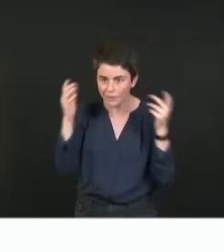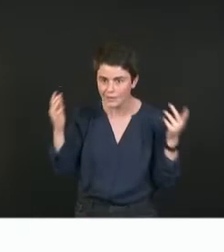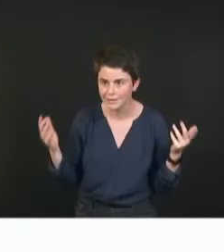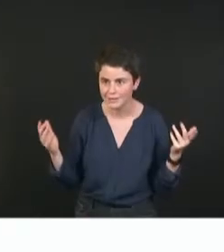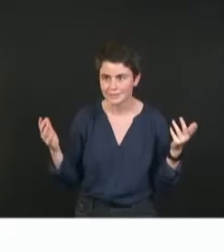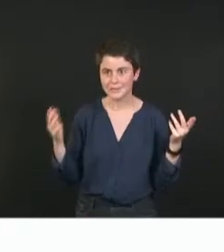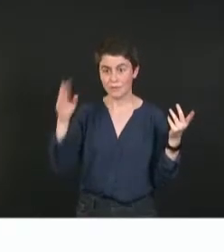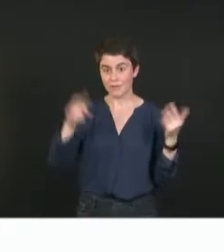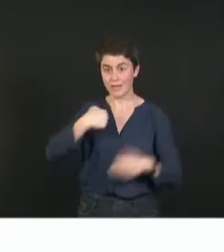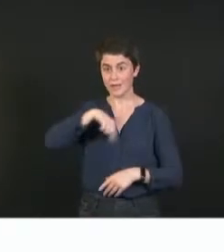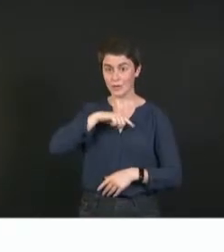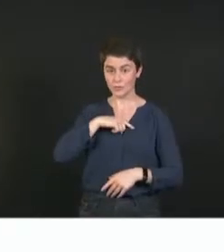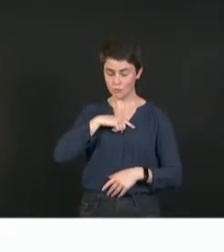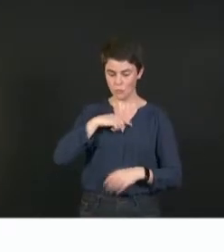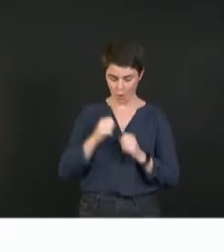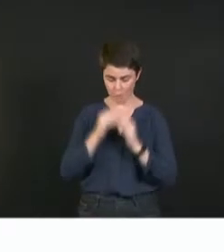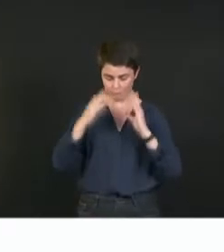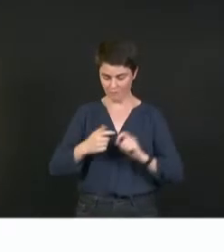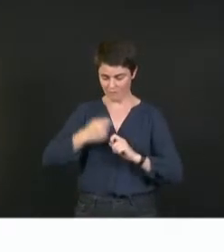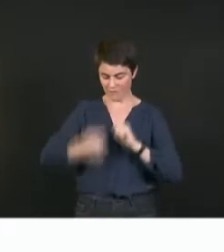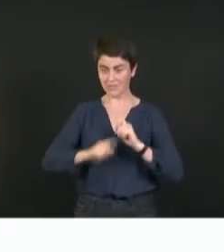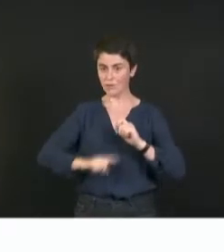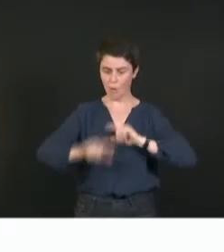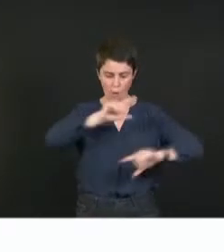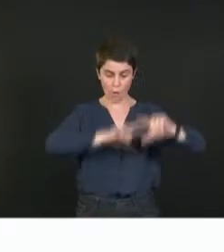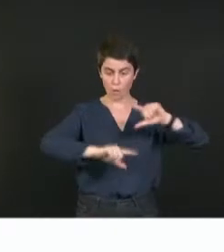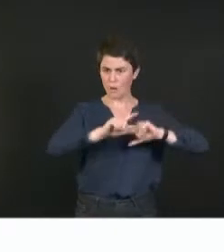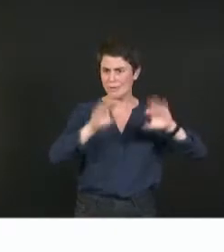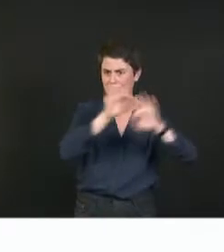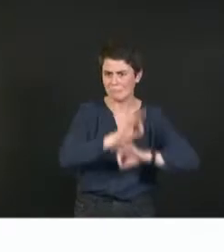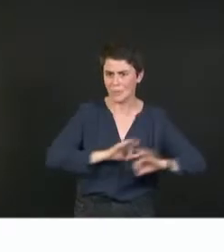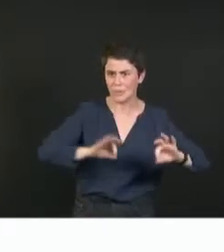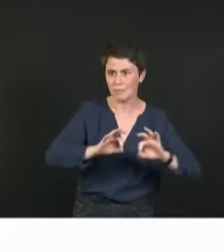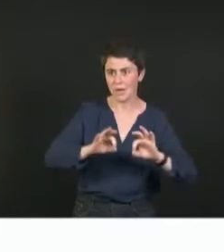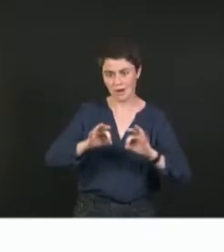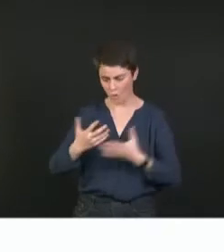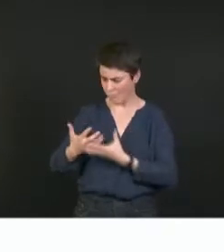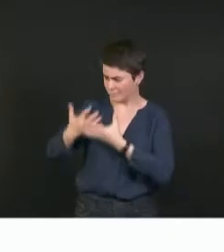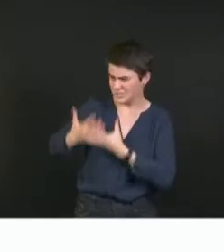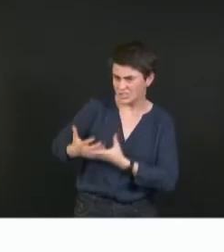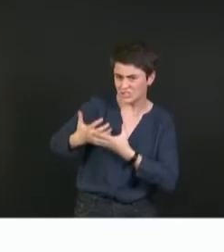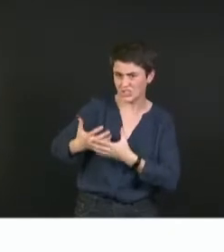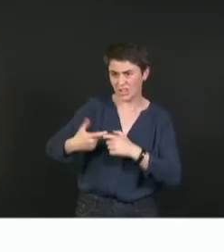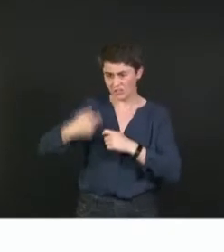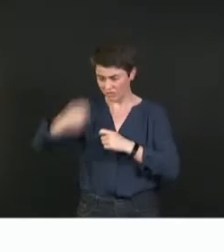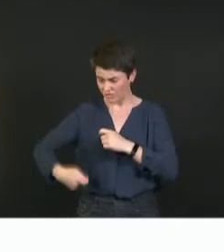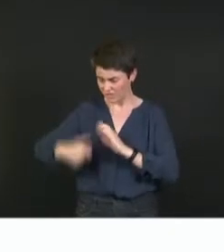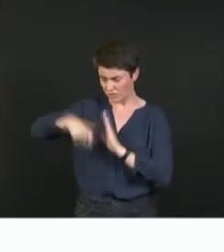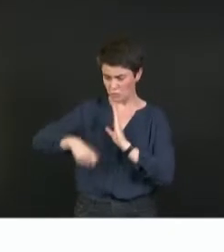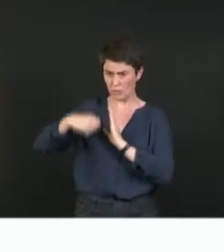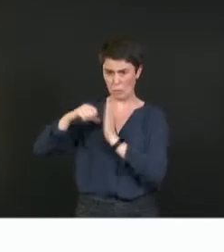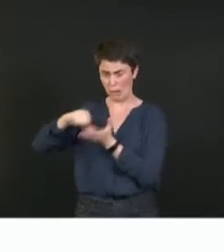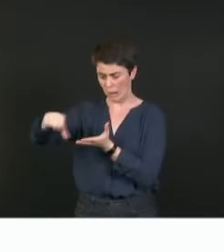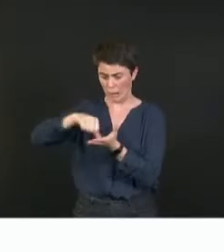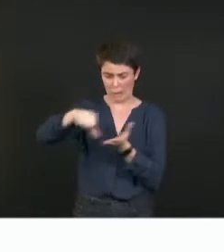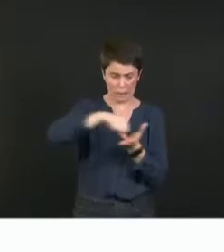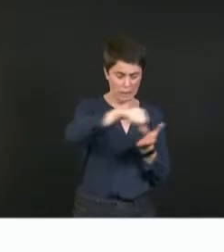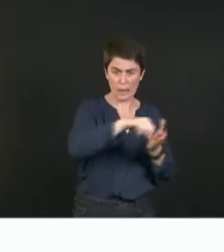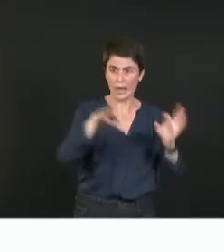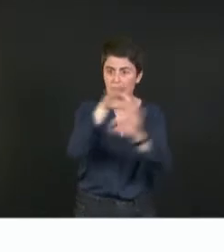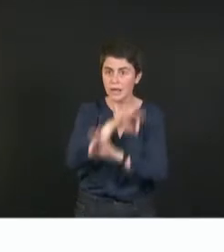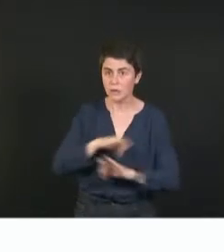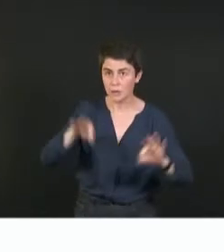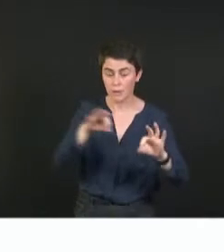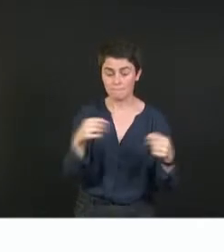on est des nomades, on n'a plus de loyer, on n'a plus de charges fixes. Et en échange, on donne 130 heures de